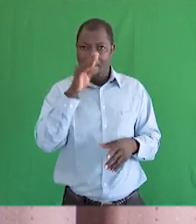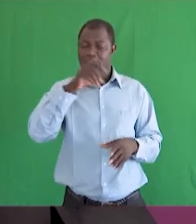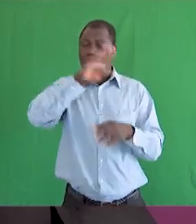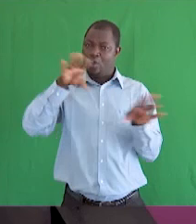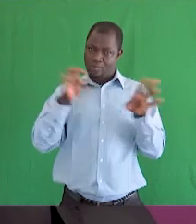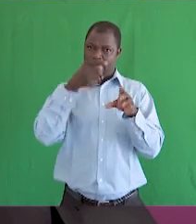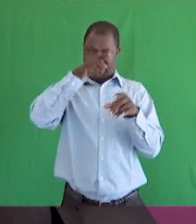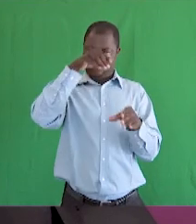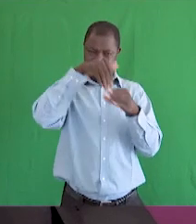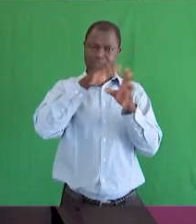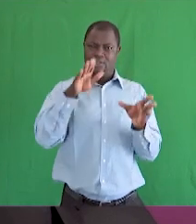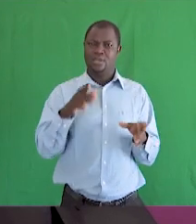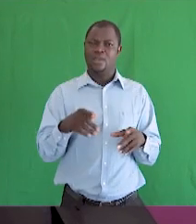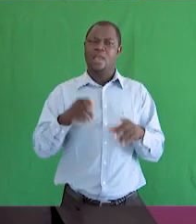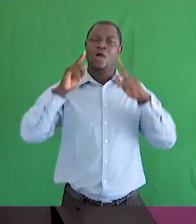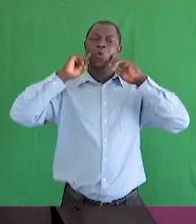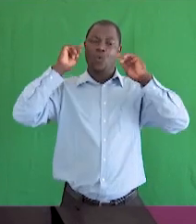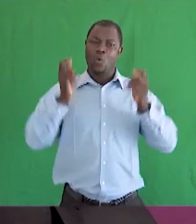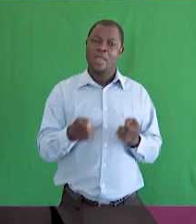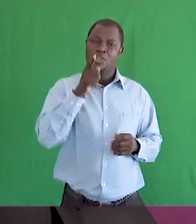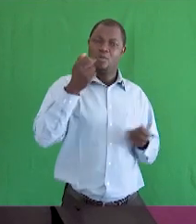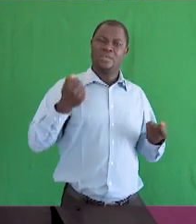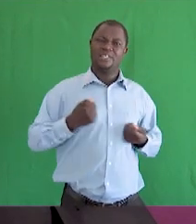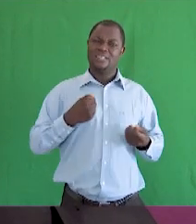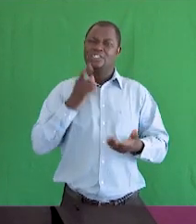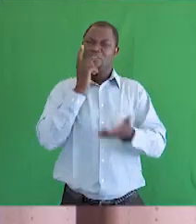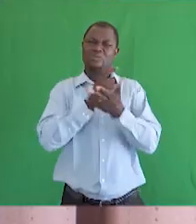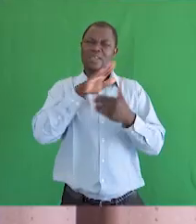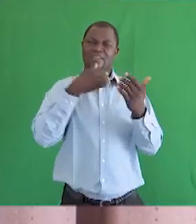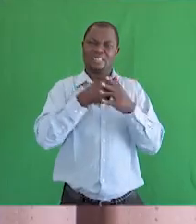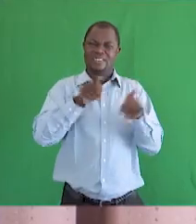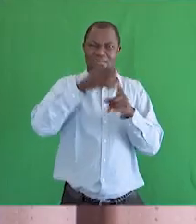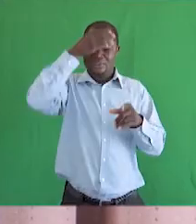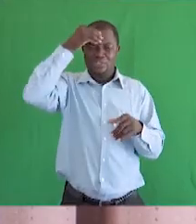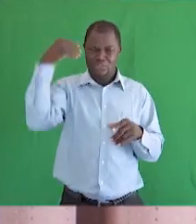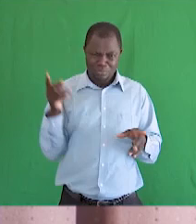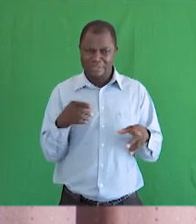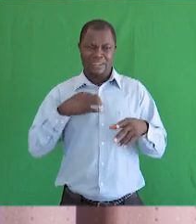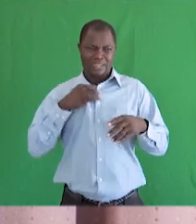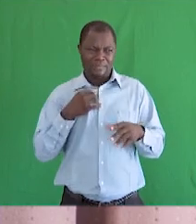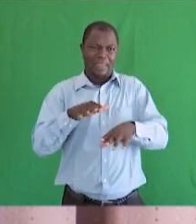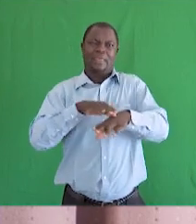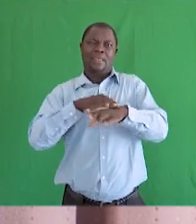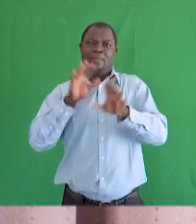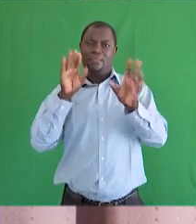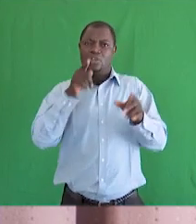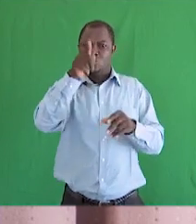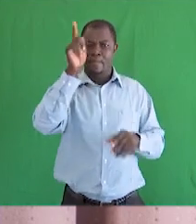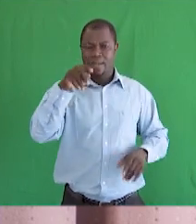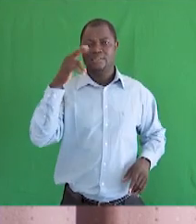kakwanditi inomboya kuvana vasikana handi sei vasikana vachitaka kufumuka kakuzvipirikira vadikani